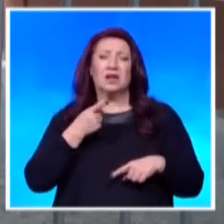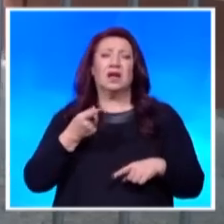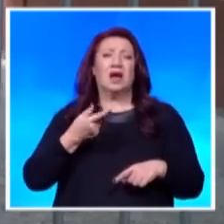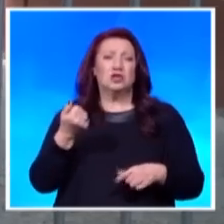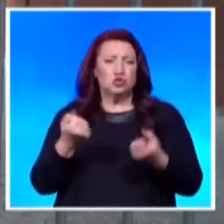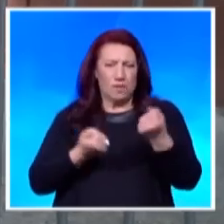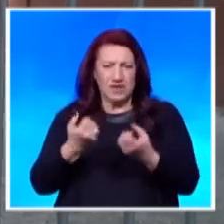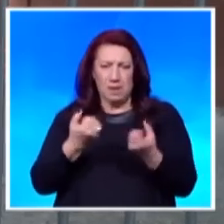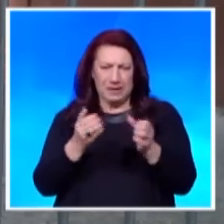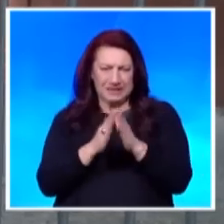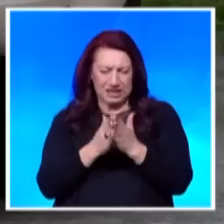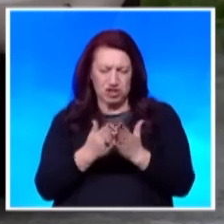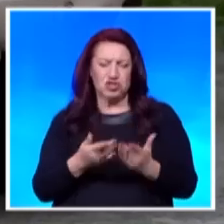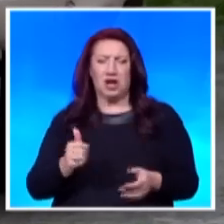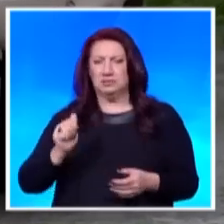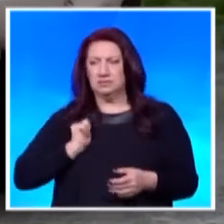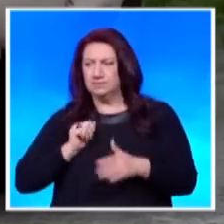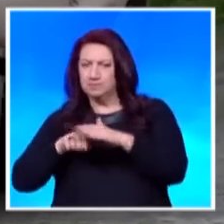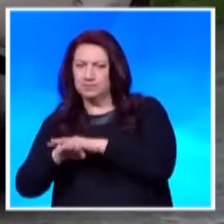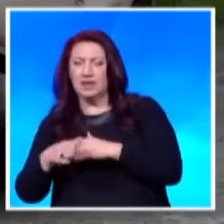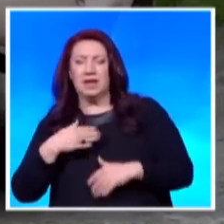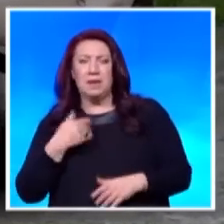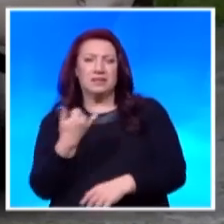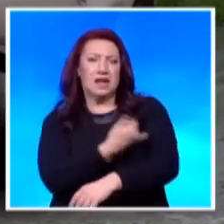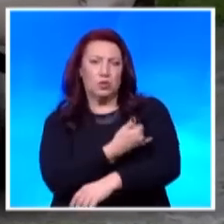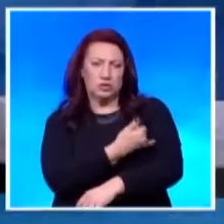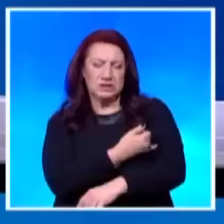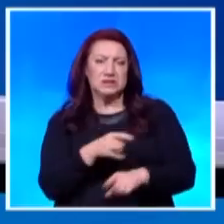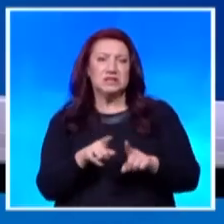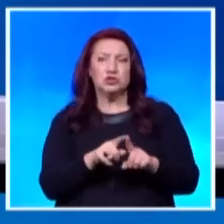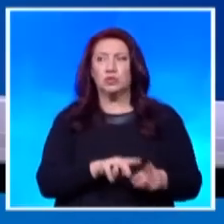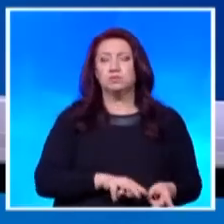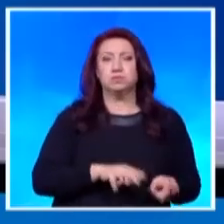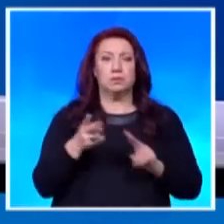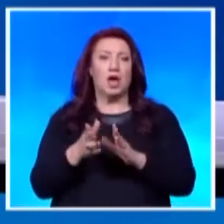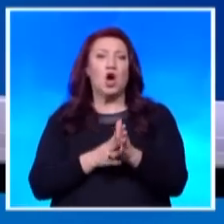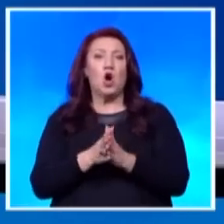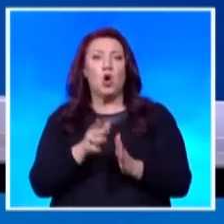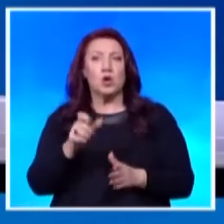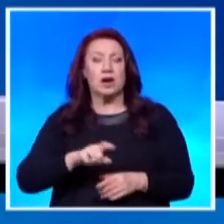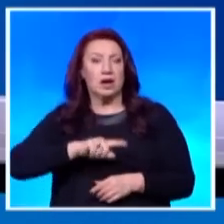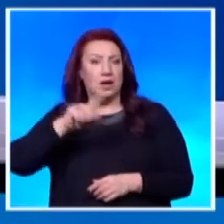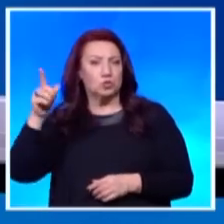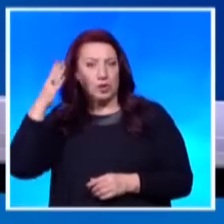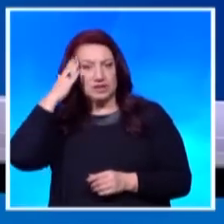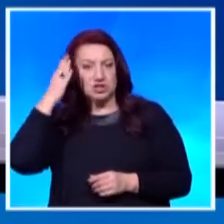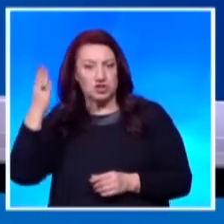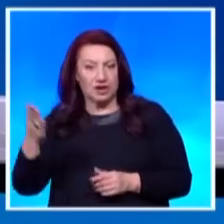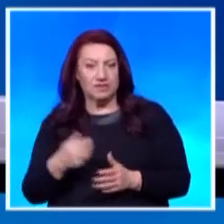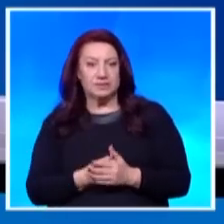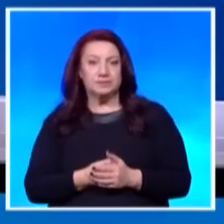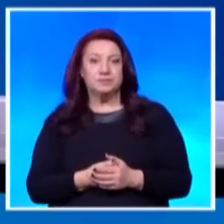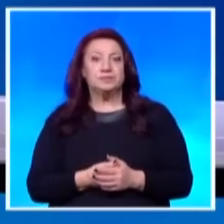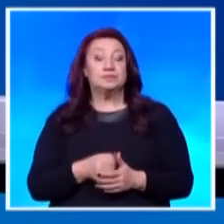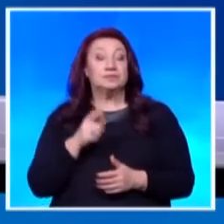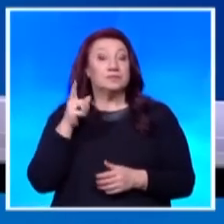книжка. За БТВ новините от Свиленград, Мария Георгиева. Удар на полицията и прокуратурата в Сливенско разбиха